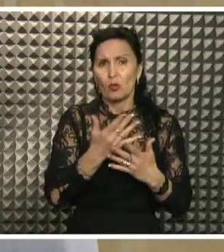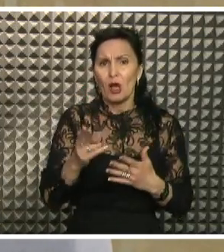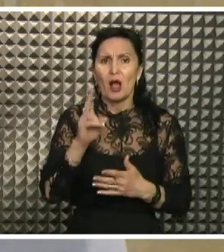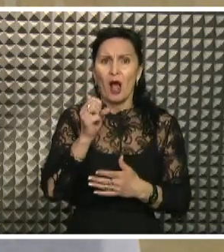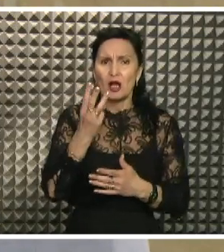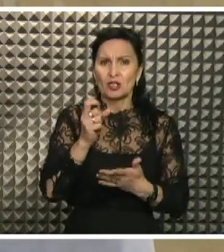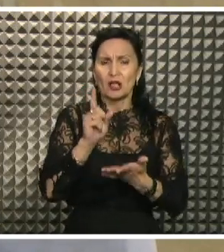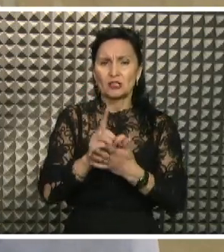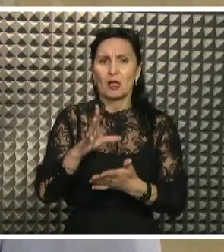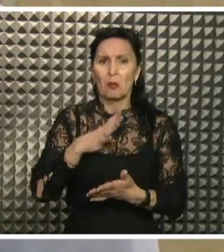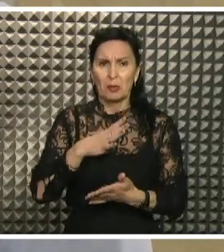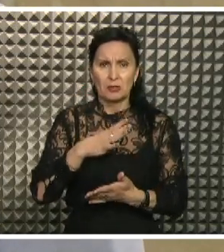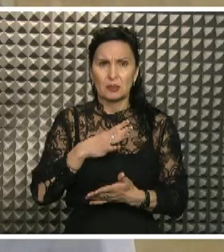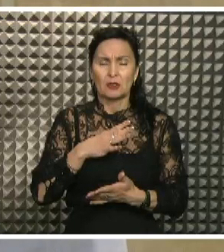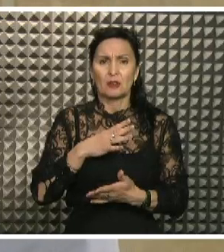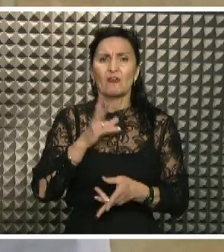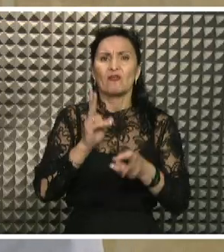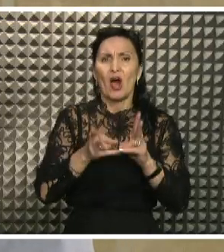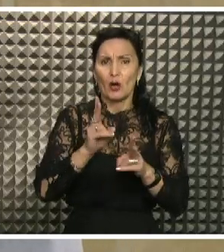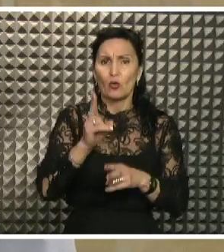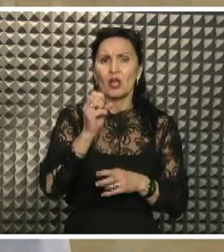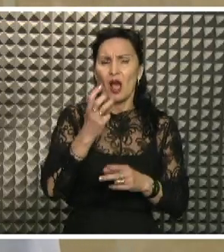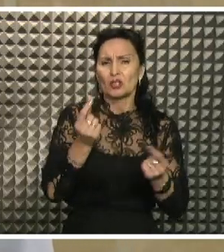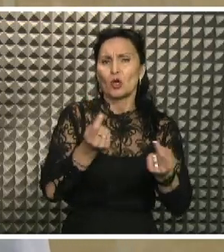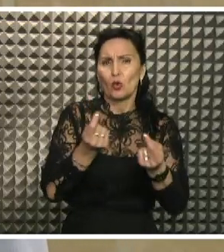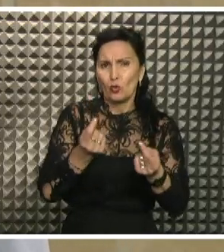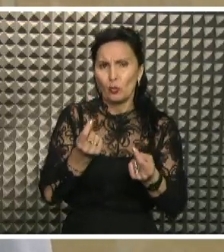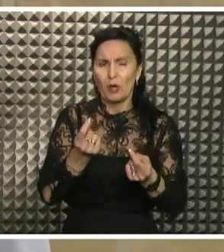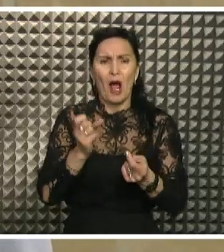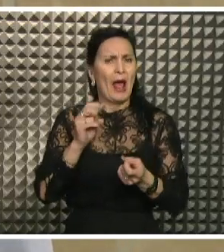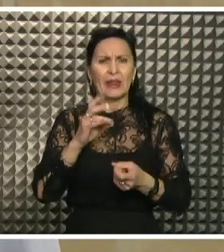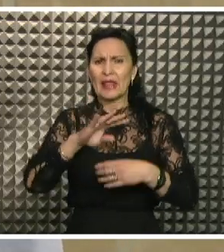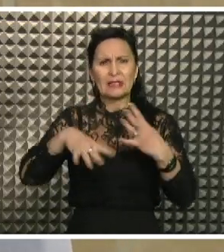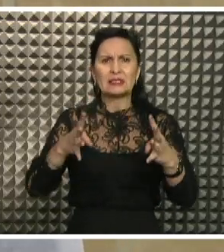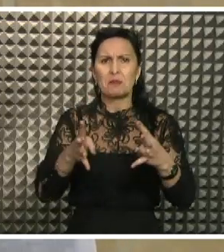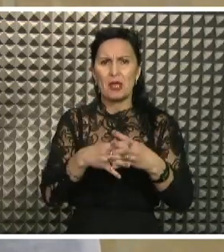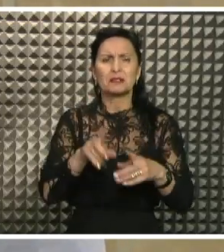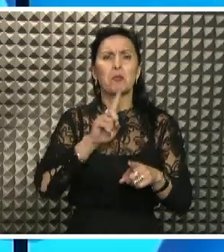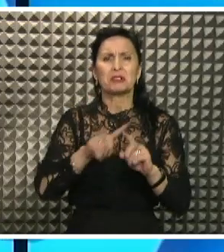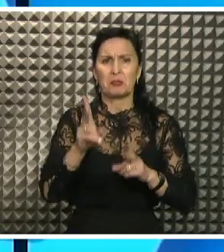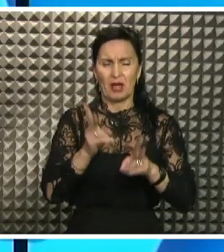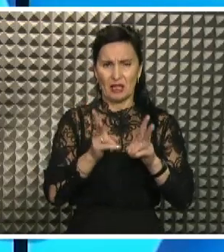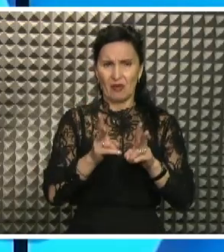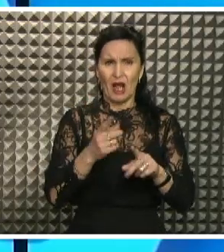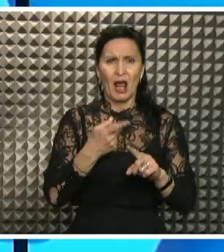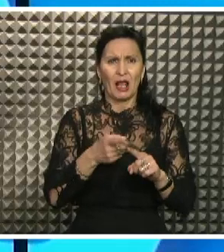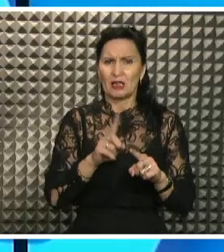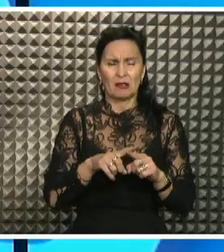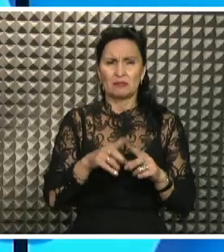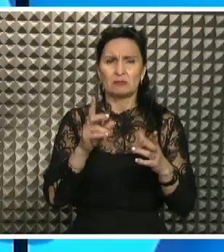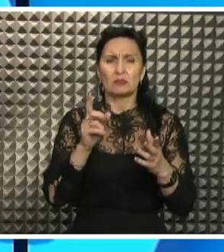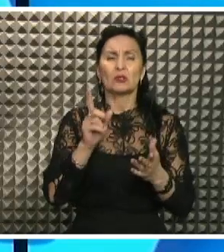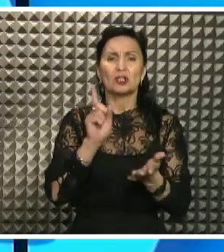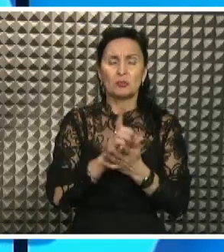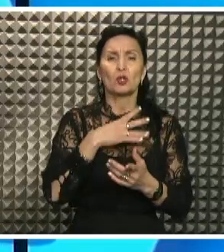должна присутствовать в рационе. Это должны быть вареные каши, крупы, а не смеси, которые, будем так говорить, быстрого приготовления. Это должны быть обязательно